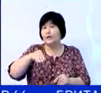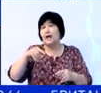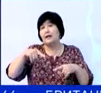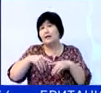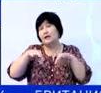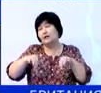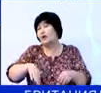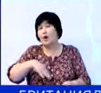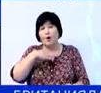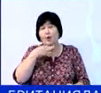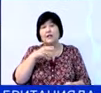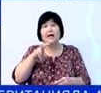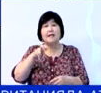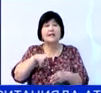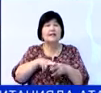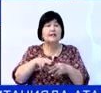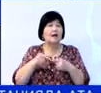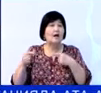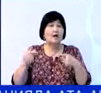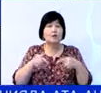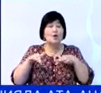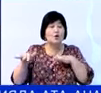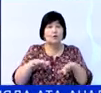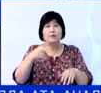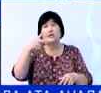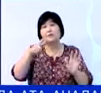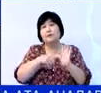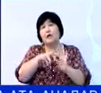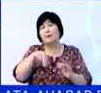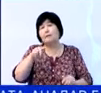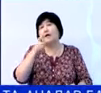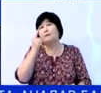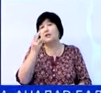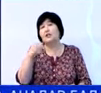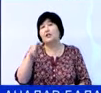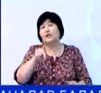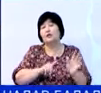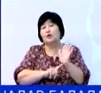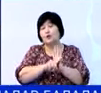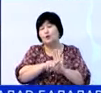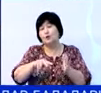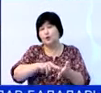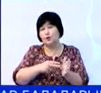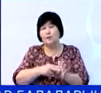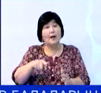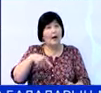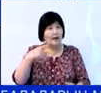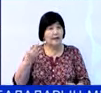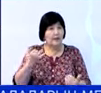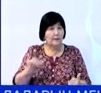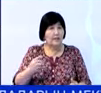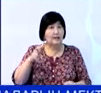қоры жеткілікті. Зиянкестерге қарсы күрес жұмыстарын 27 мамырдан 1 шілдеге дейін жүргізу жоспарда. Айта кетерлігі,